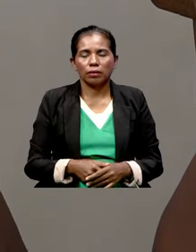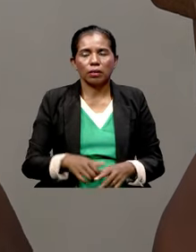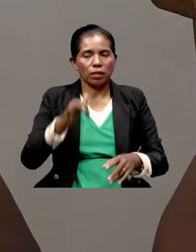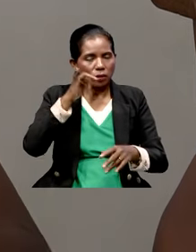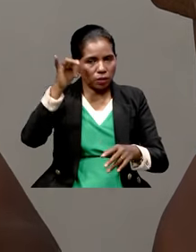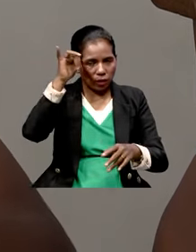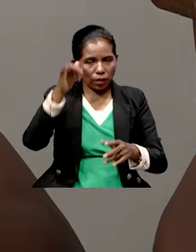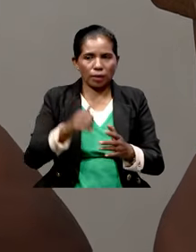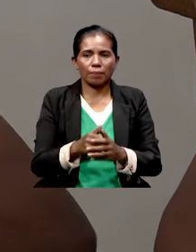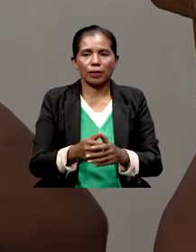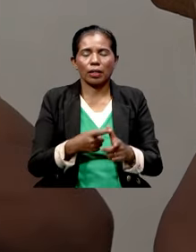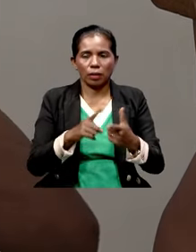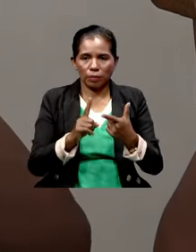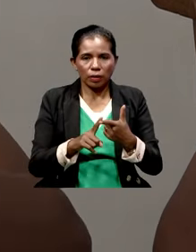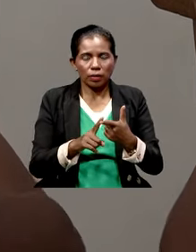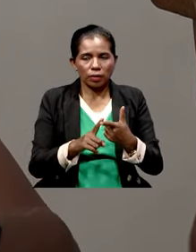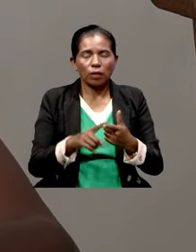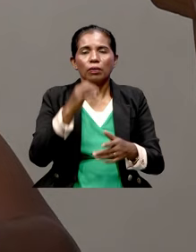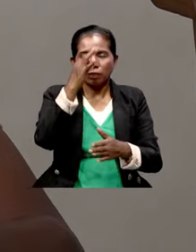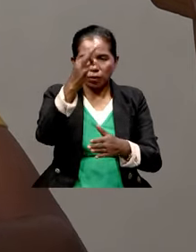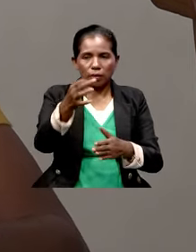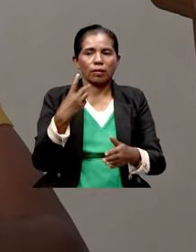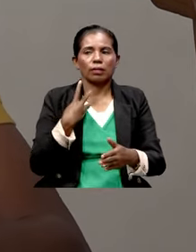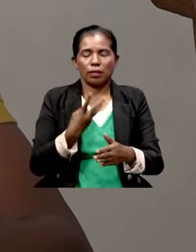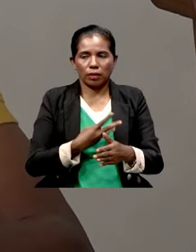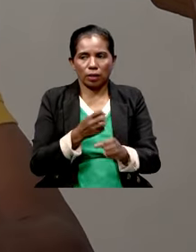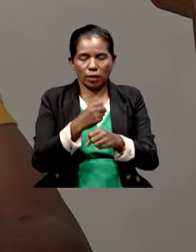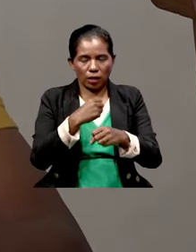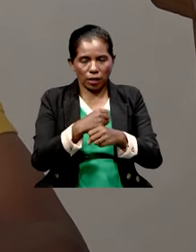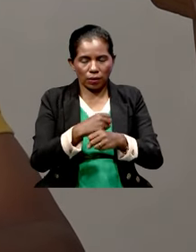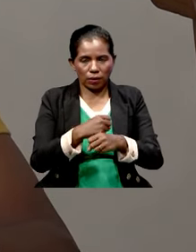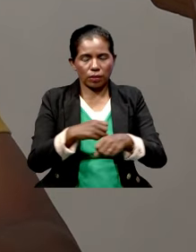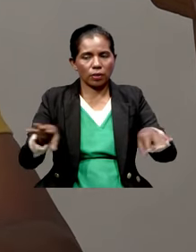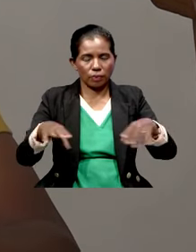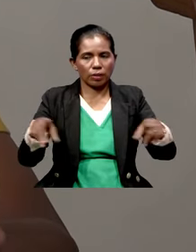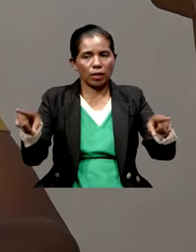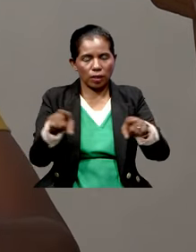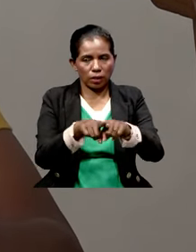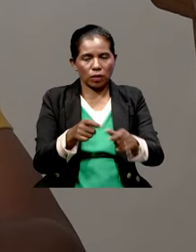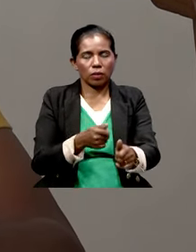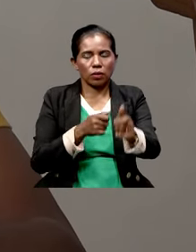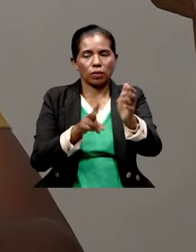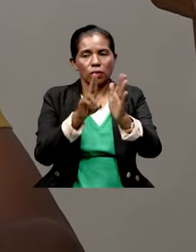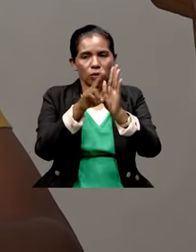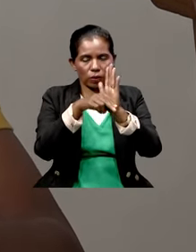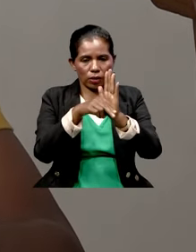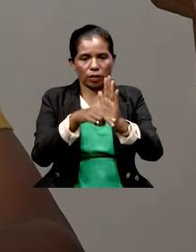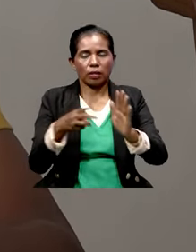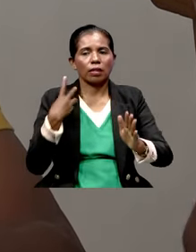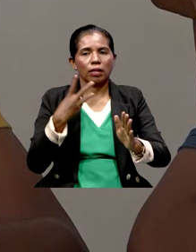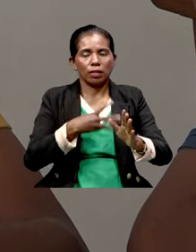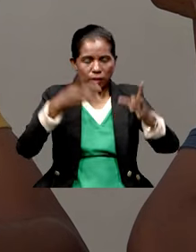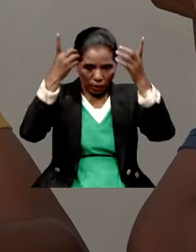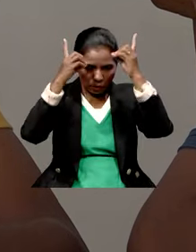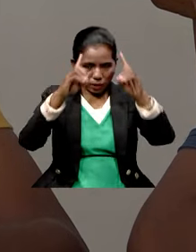oseik e depois ba oing ne ita halau normal fali halai normal tuir horario nebe ma ke ita termina